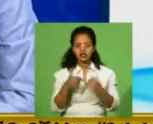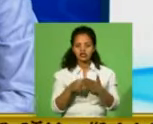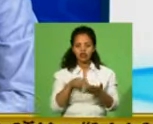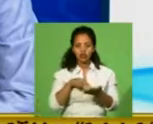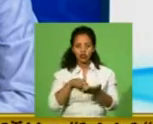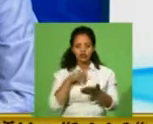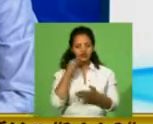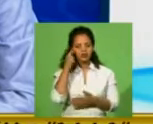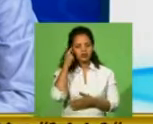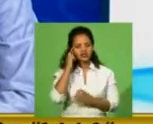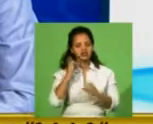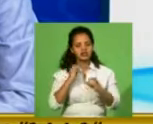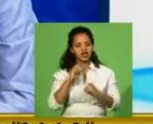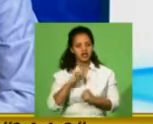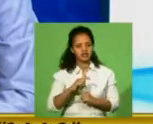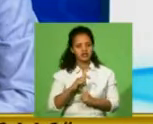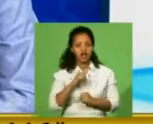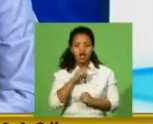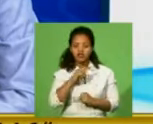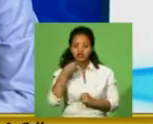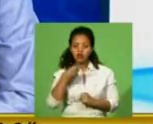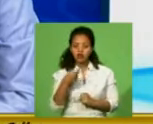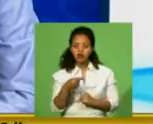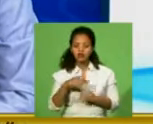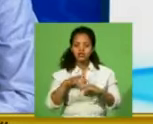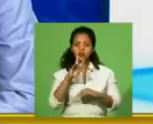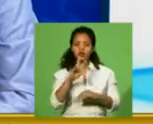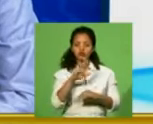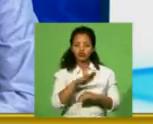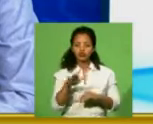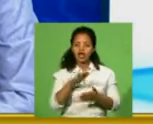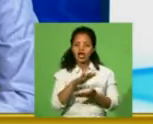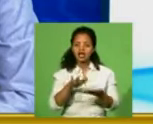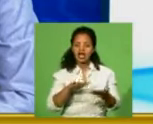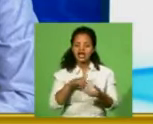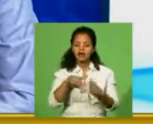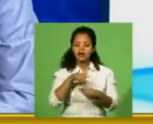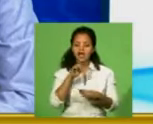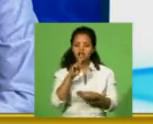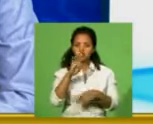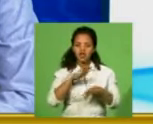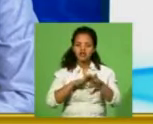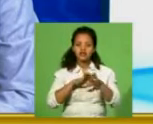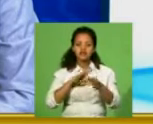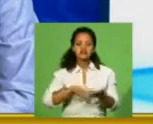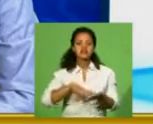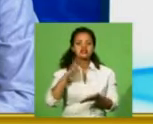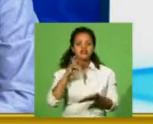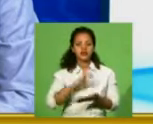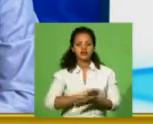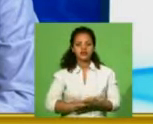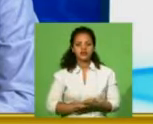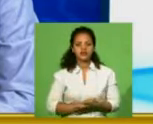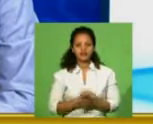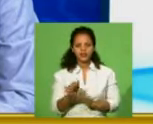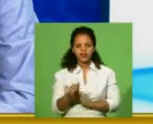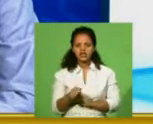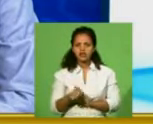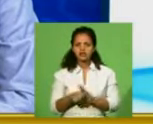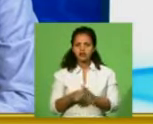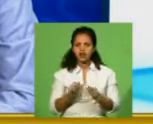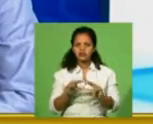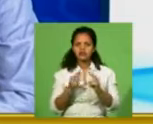ማሰብ መቻል አለብን። እንዳልከው በተለይ ሁለቱ ልጆች አካባቢ አንዱ ላይ የሚነሳው ተደብቋል፣